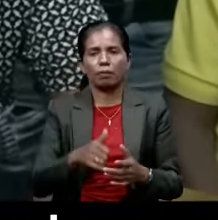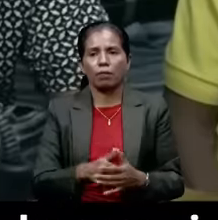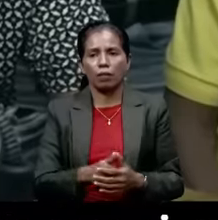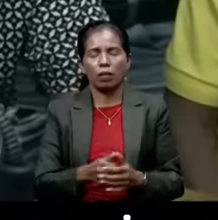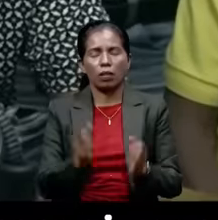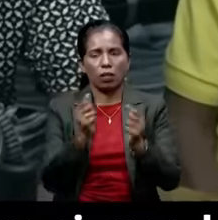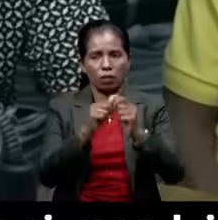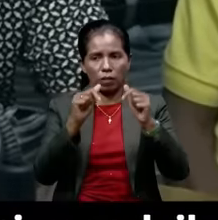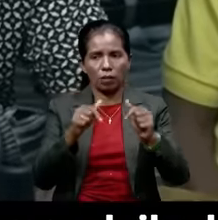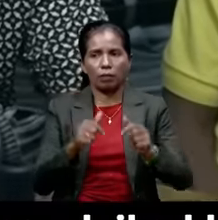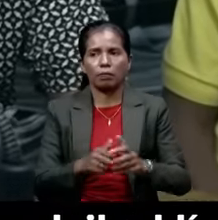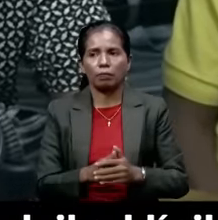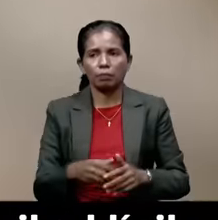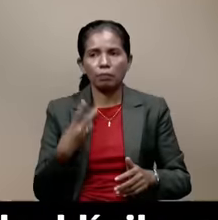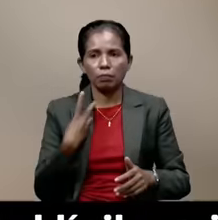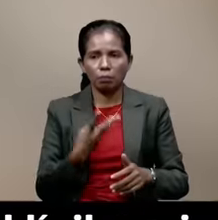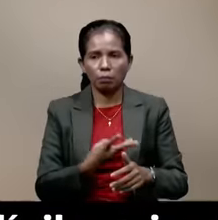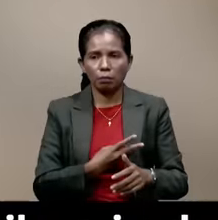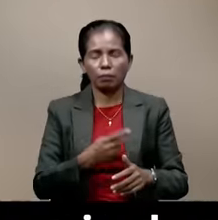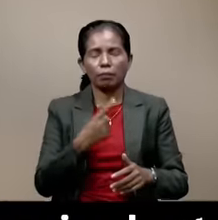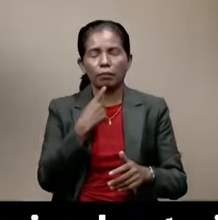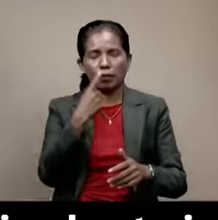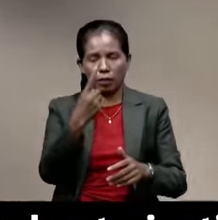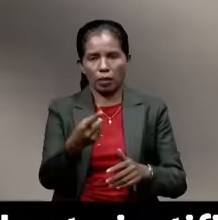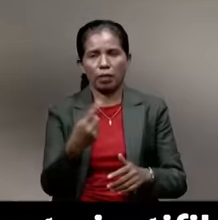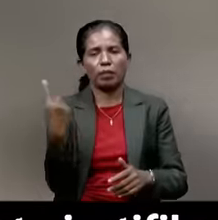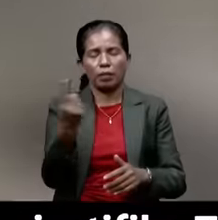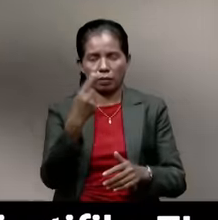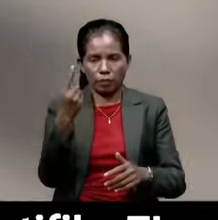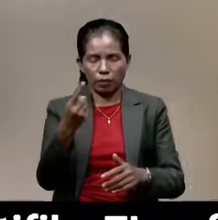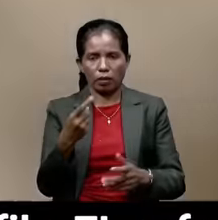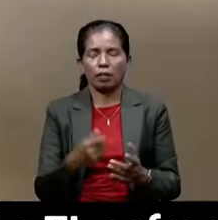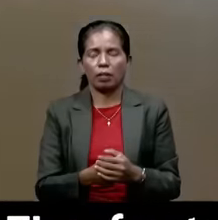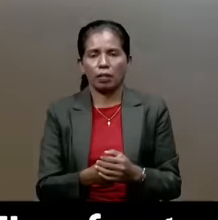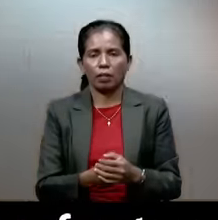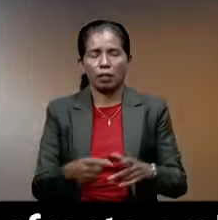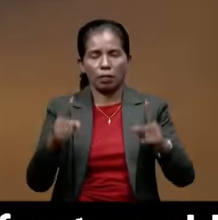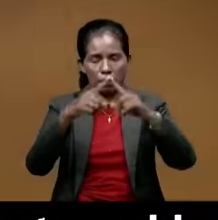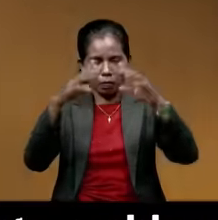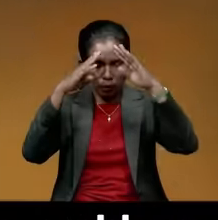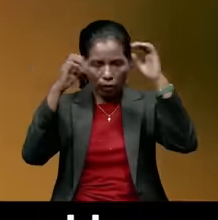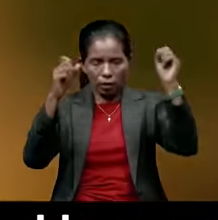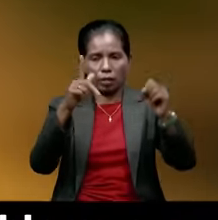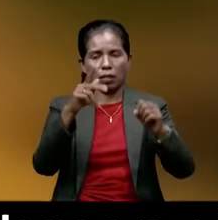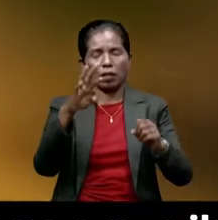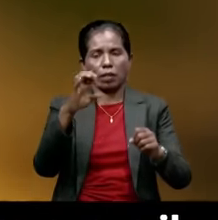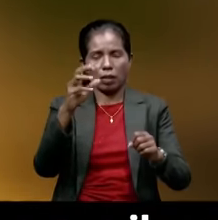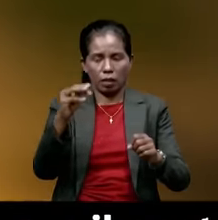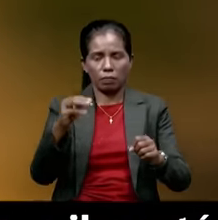Udane, ami rekomenda nafati, Pak Presidente Kram isforsu ba,